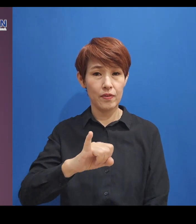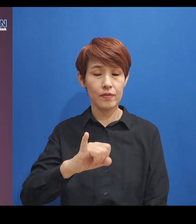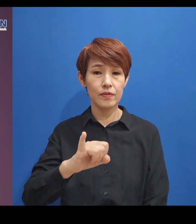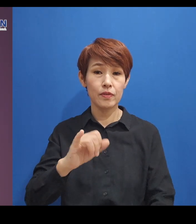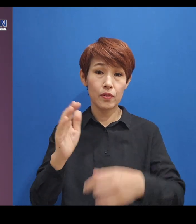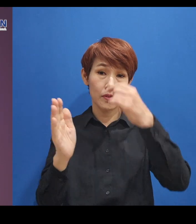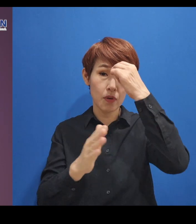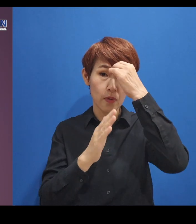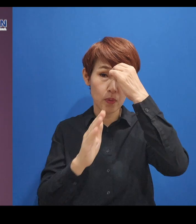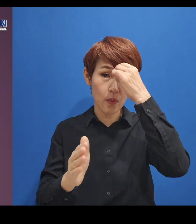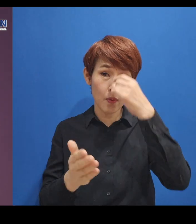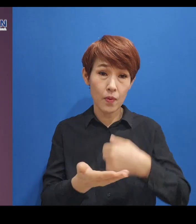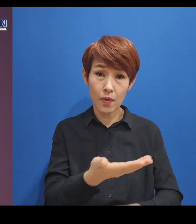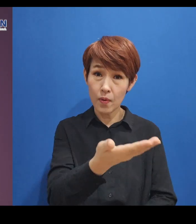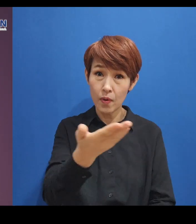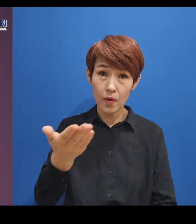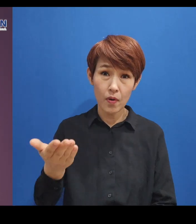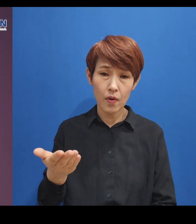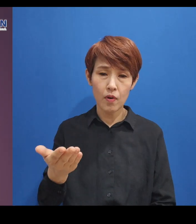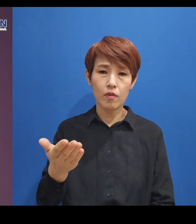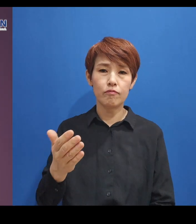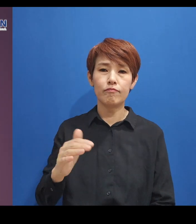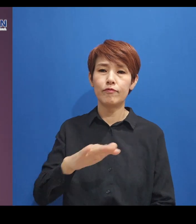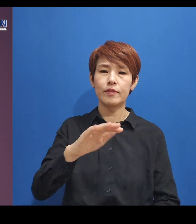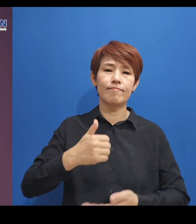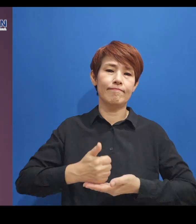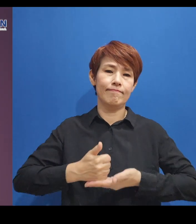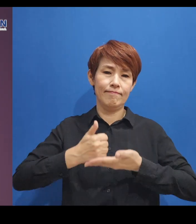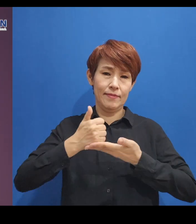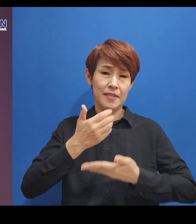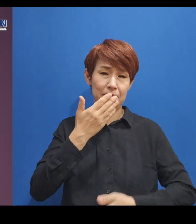성도들이 우리를 존중해 줄 수 있는